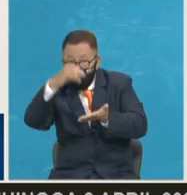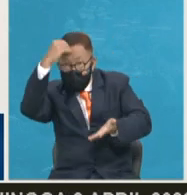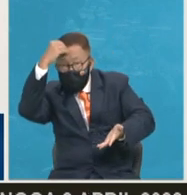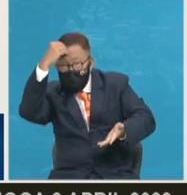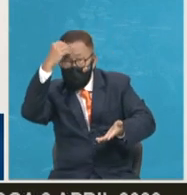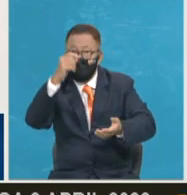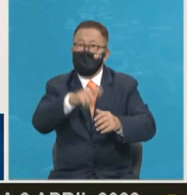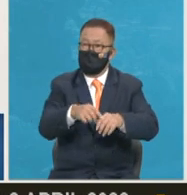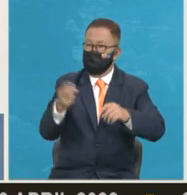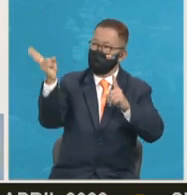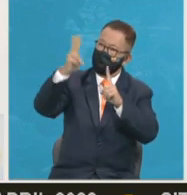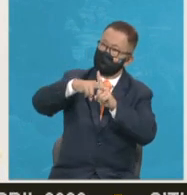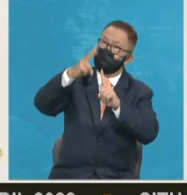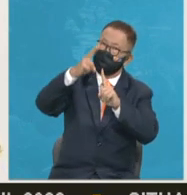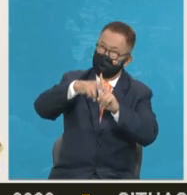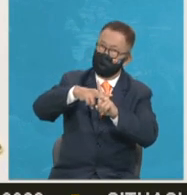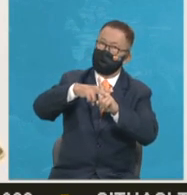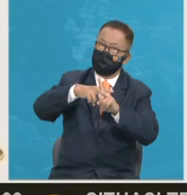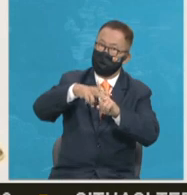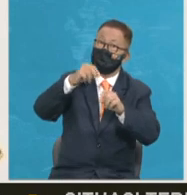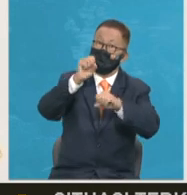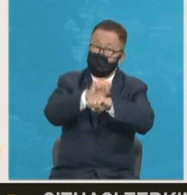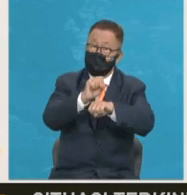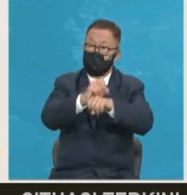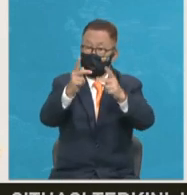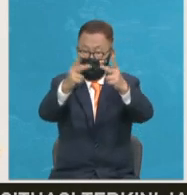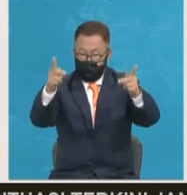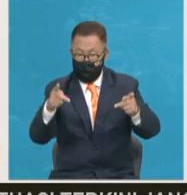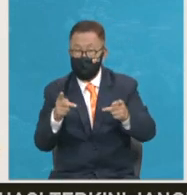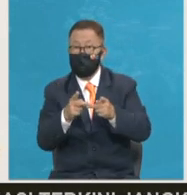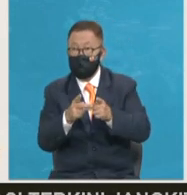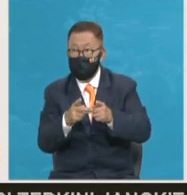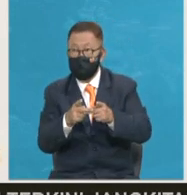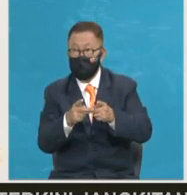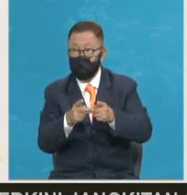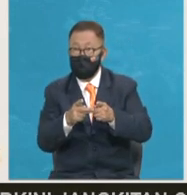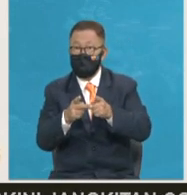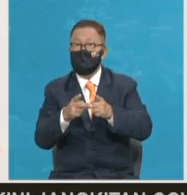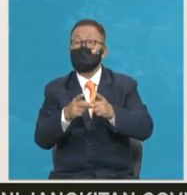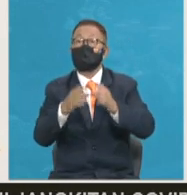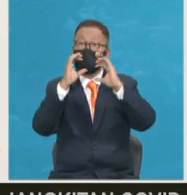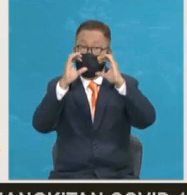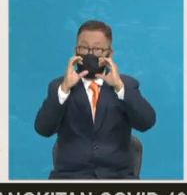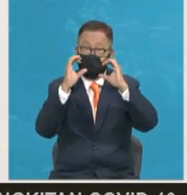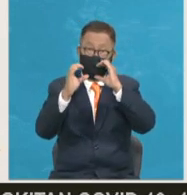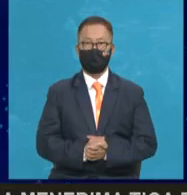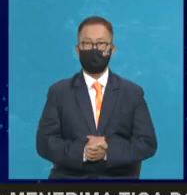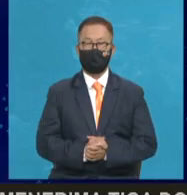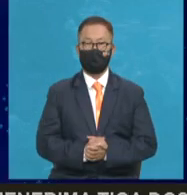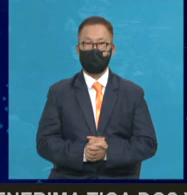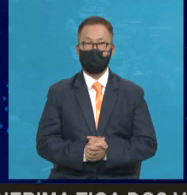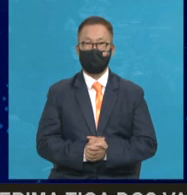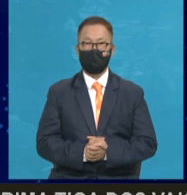dapat dia play-doh and may tempat kerja vcc es teler telecommunication Tension